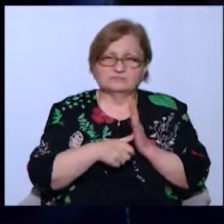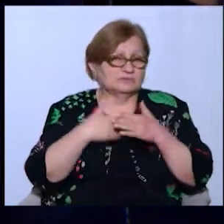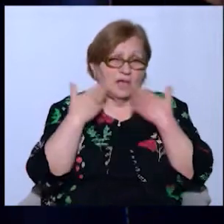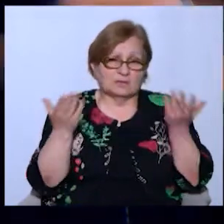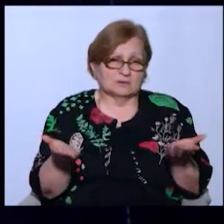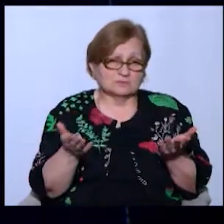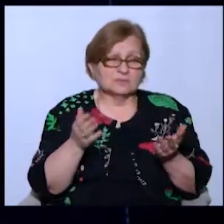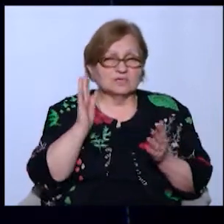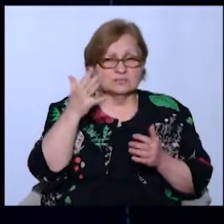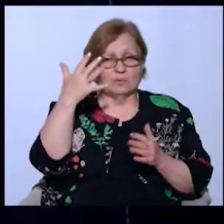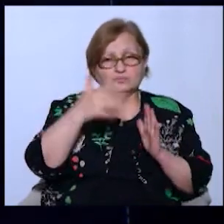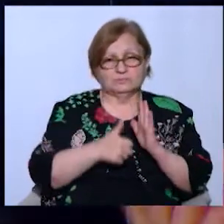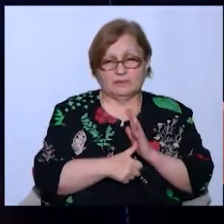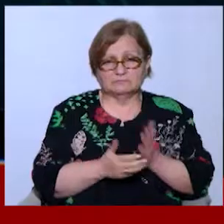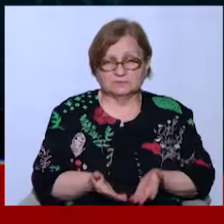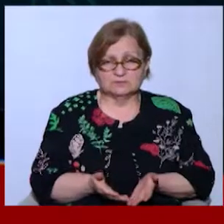შესაბამისად იქნება 5-6.